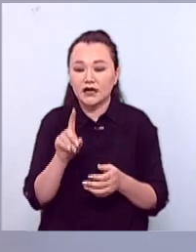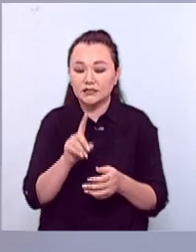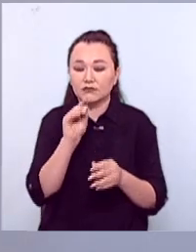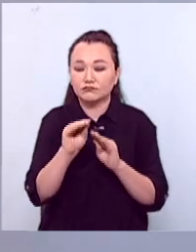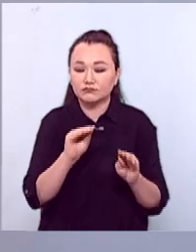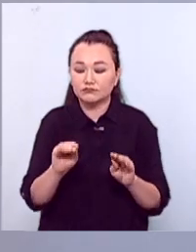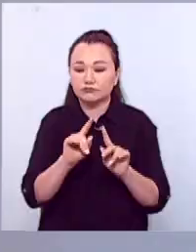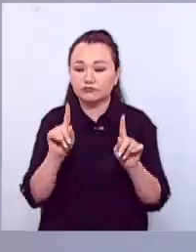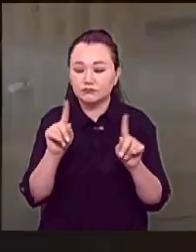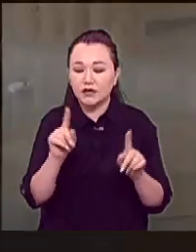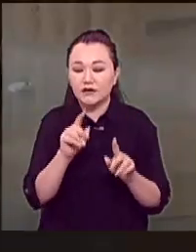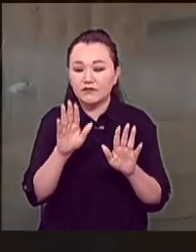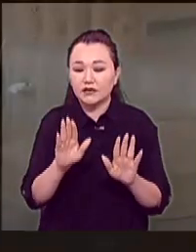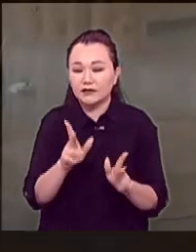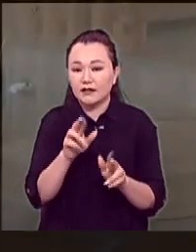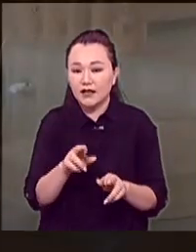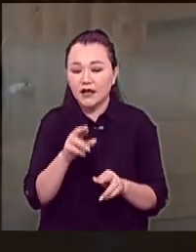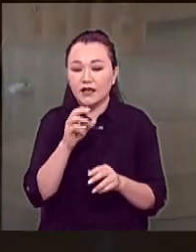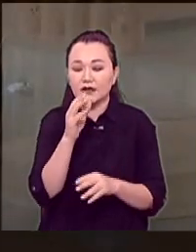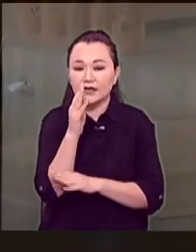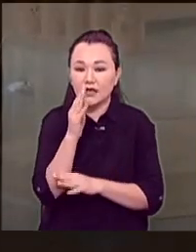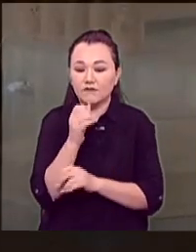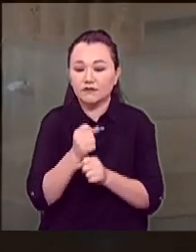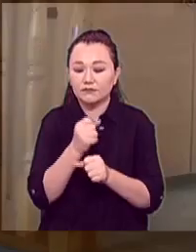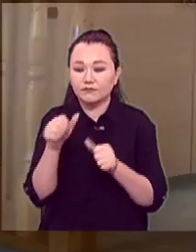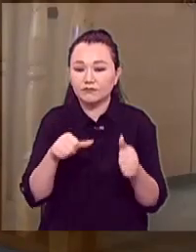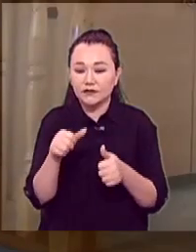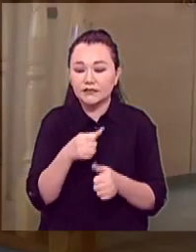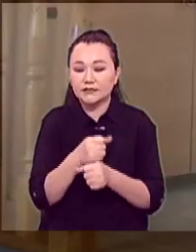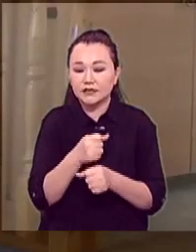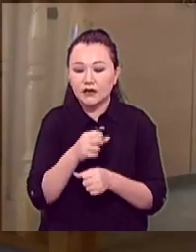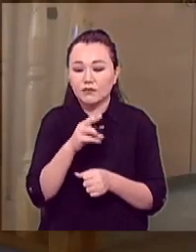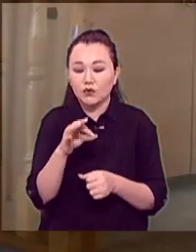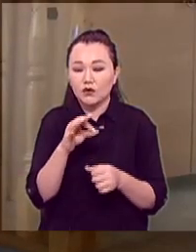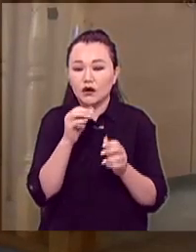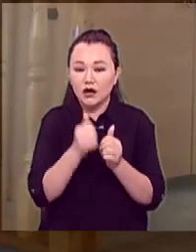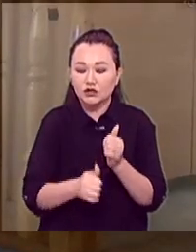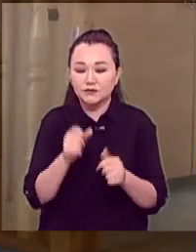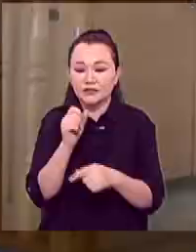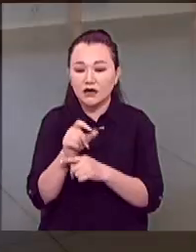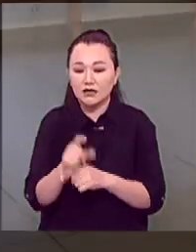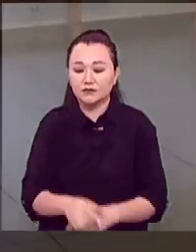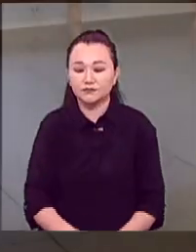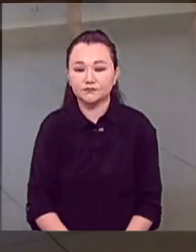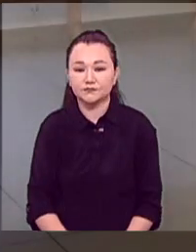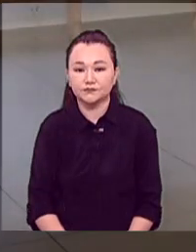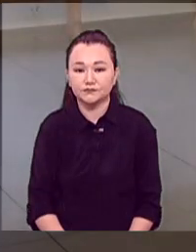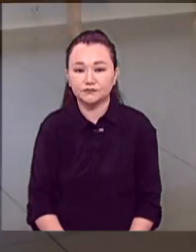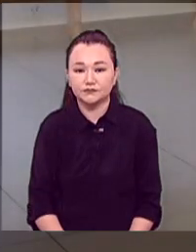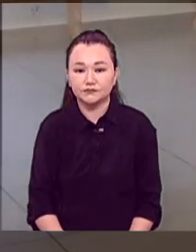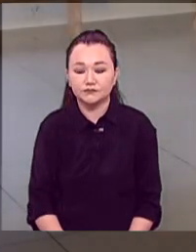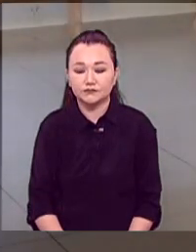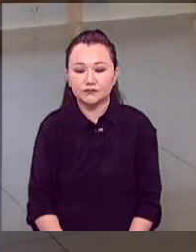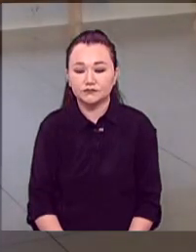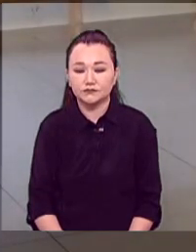году декоративные витрины для икон то есть деревянные резные киоты сделанные по индивидуальному заказу жена раслыханова